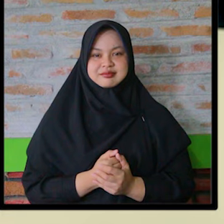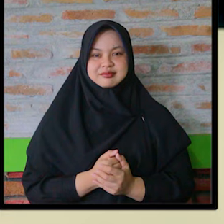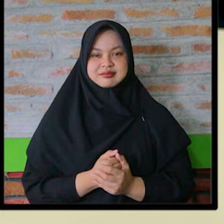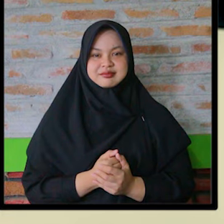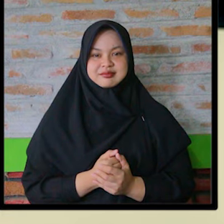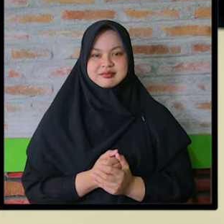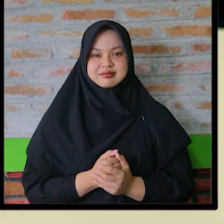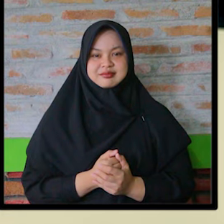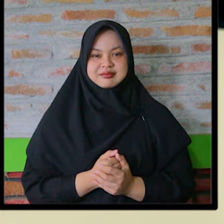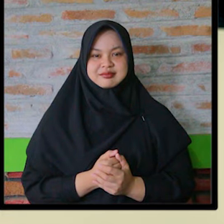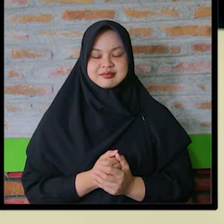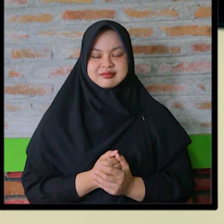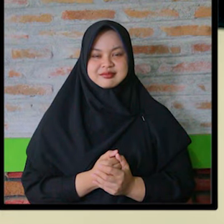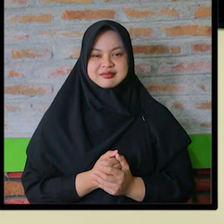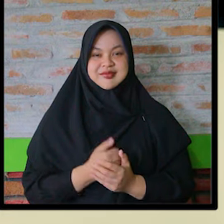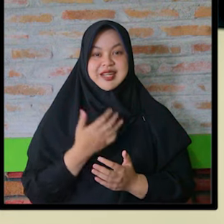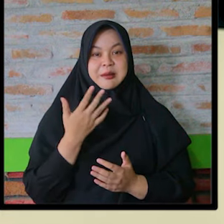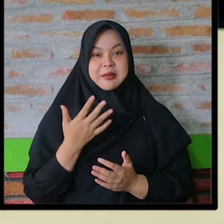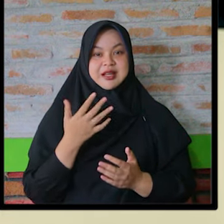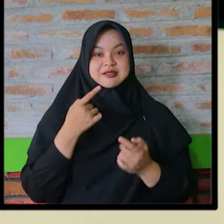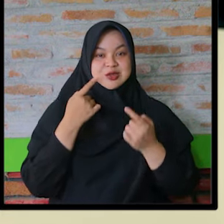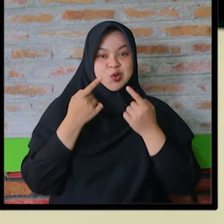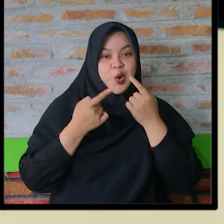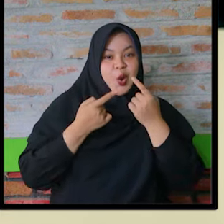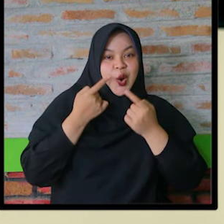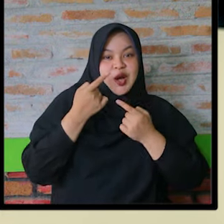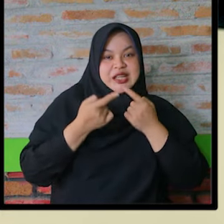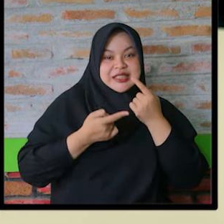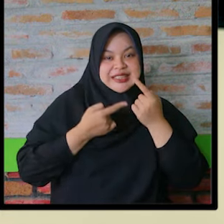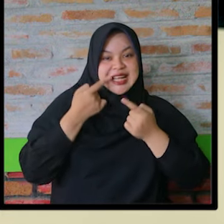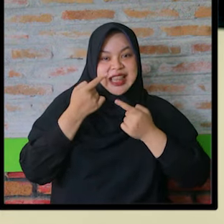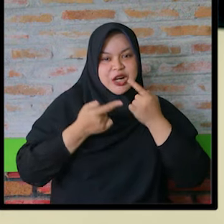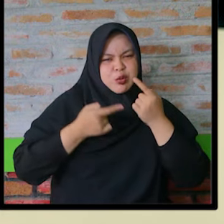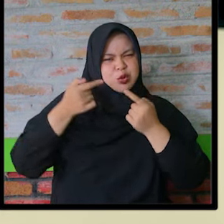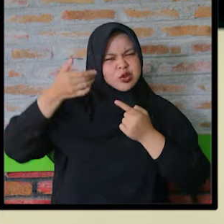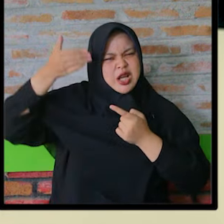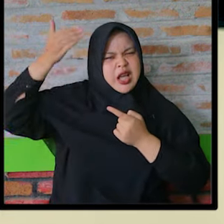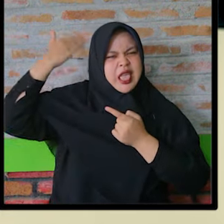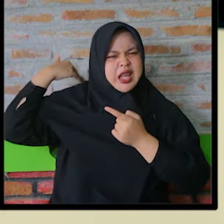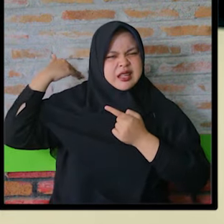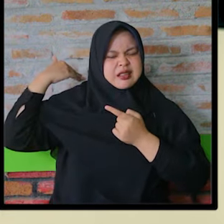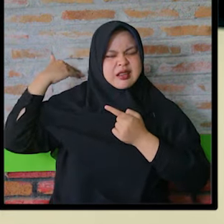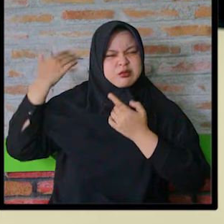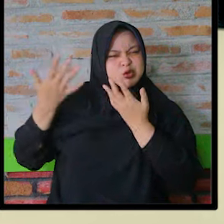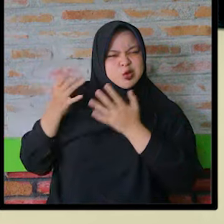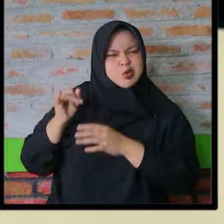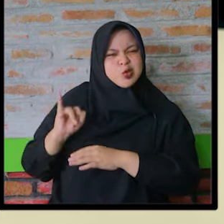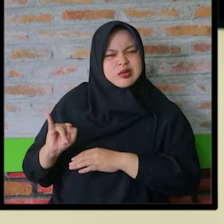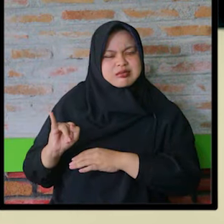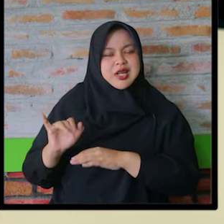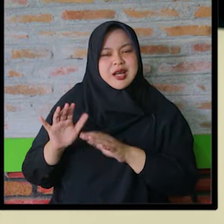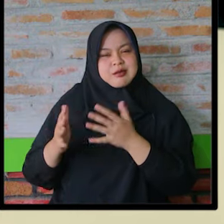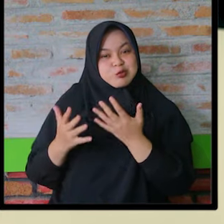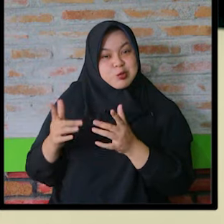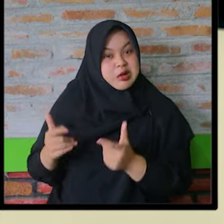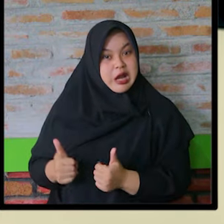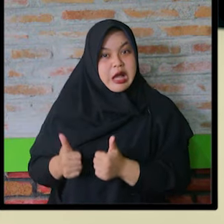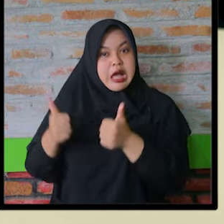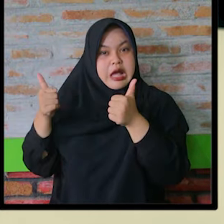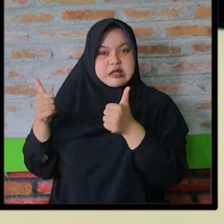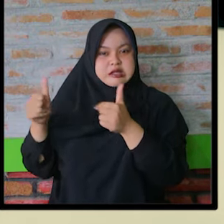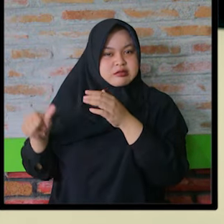apa story story walaupun itu masa lalunya kurang bagus tapi kemudian berhasil dia